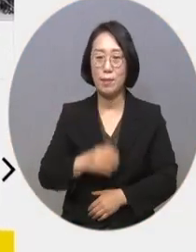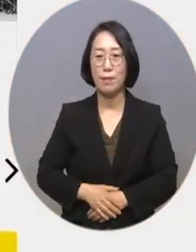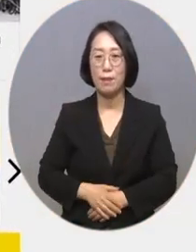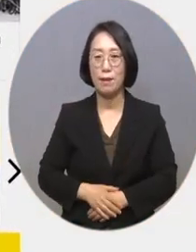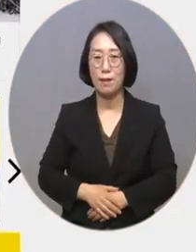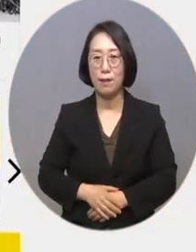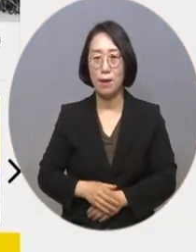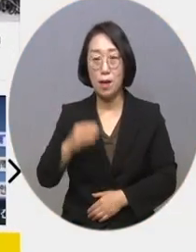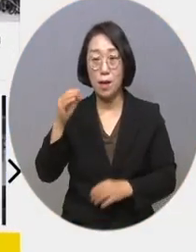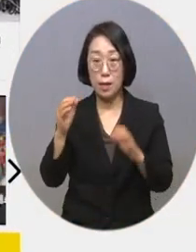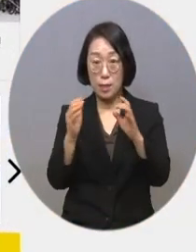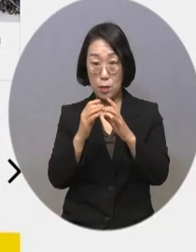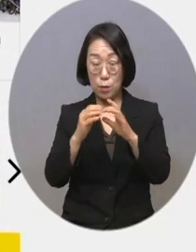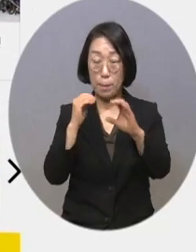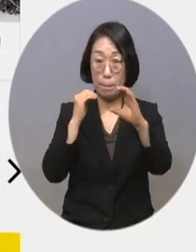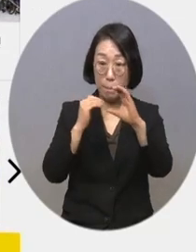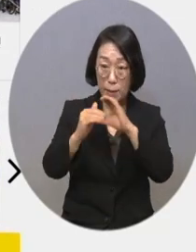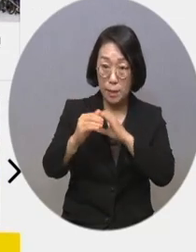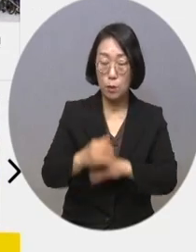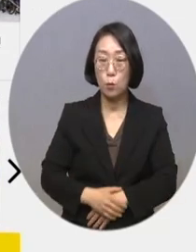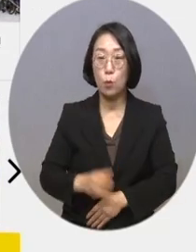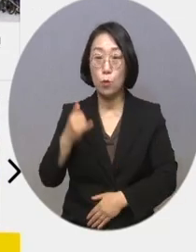홈페이지 또는 전자우편,